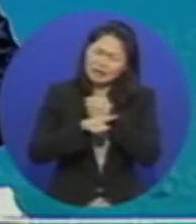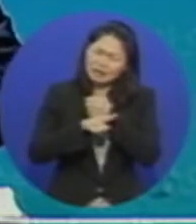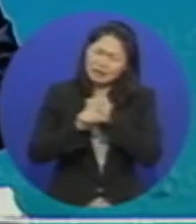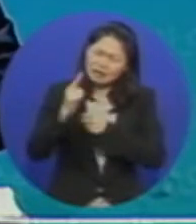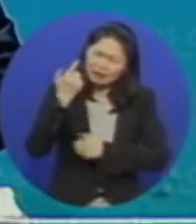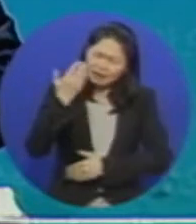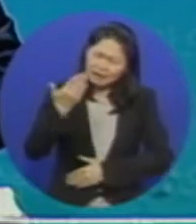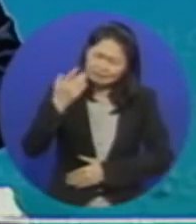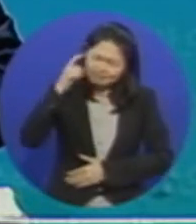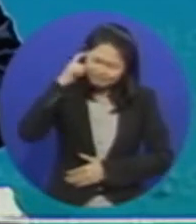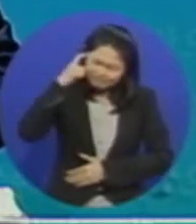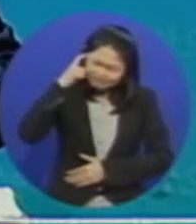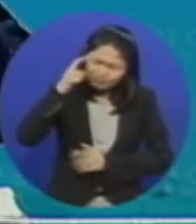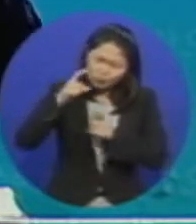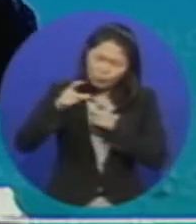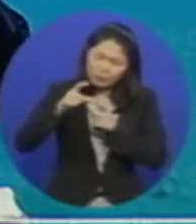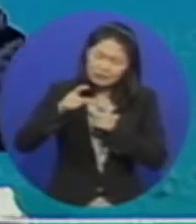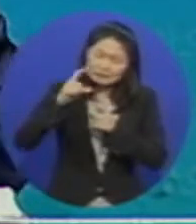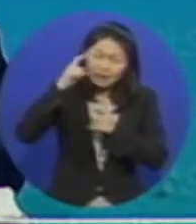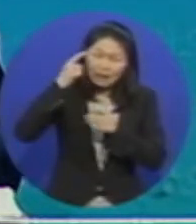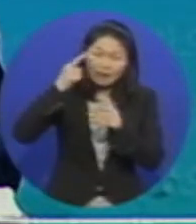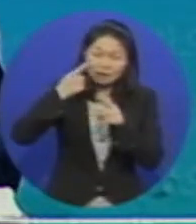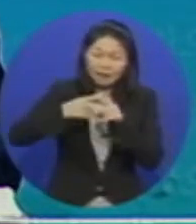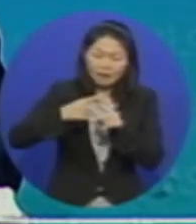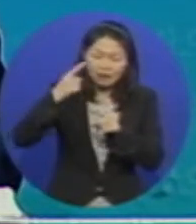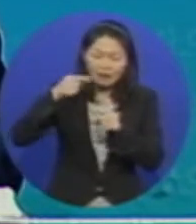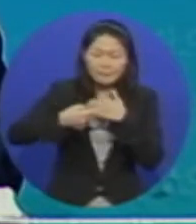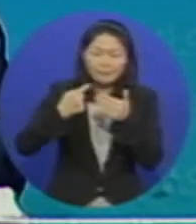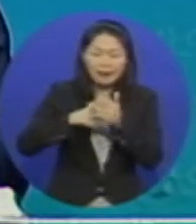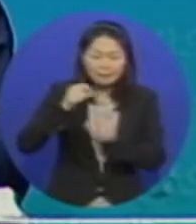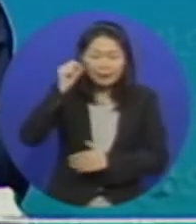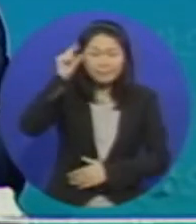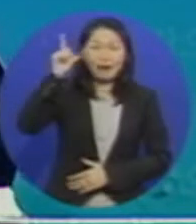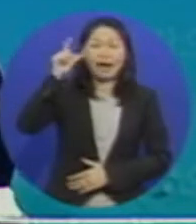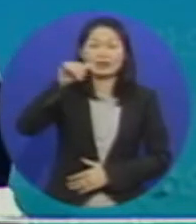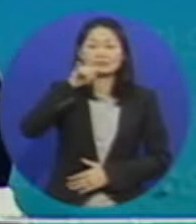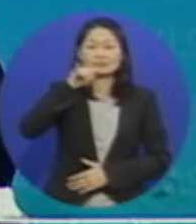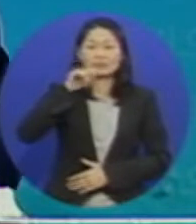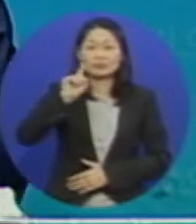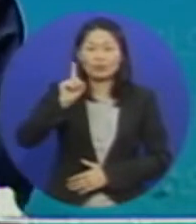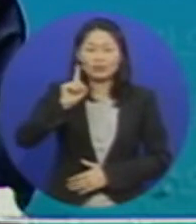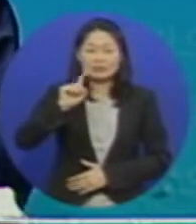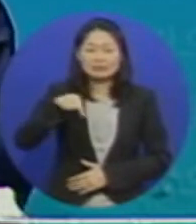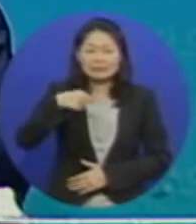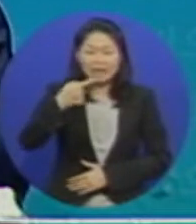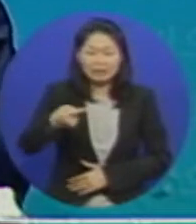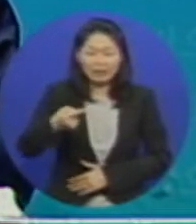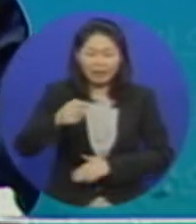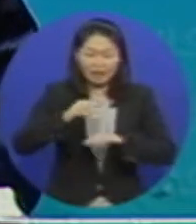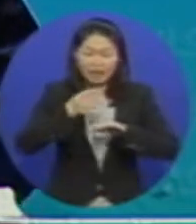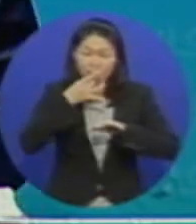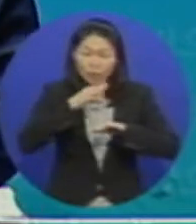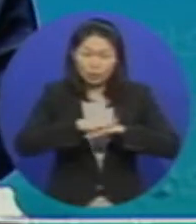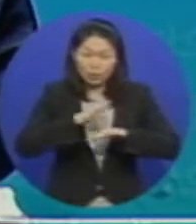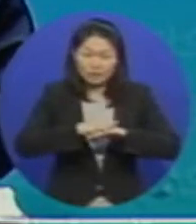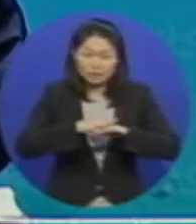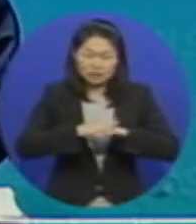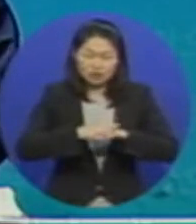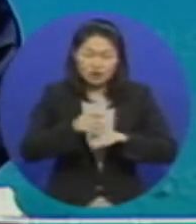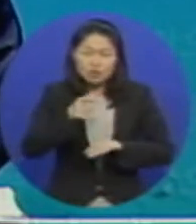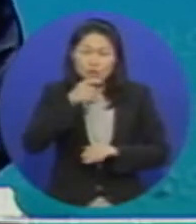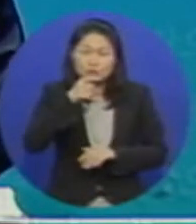고민 하고 생각하다가 마음에 깨달아지는 것이 있었어요 그래서 그 다음에 논에 가서 수로에서